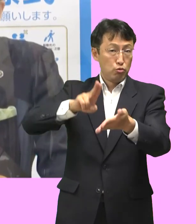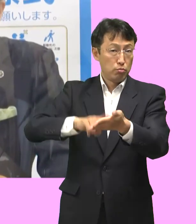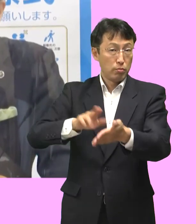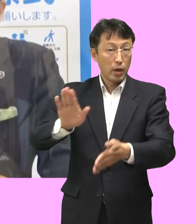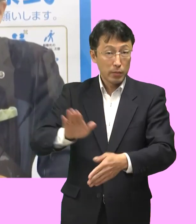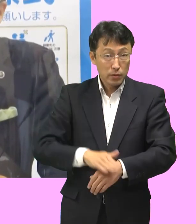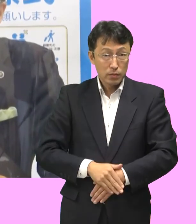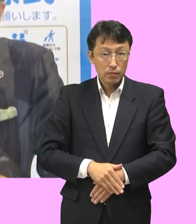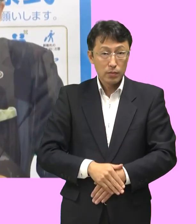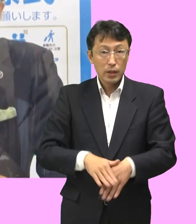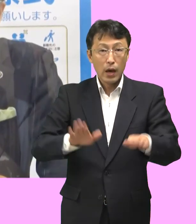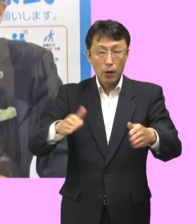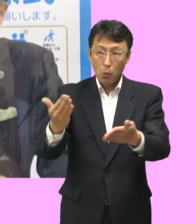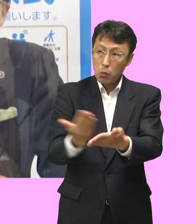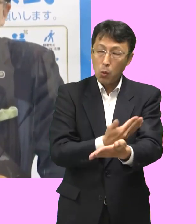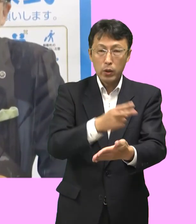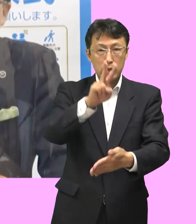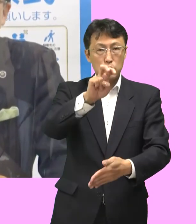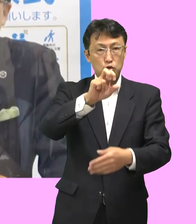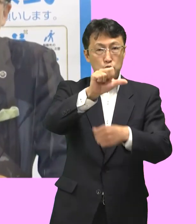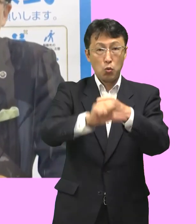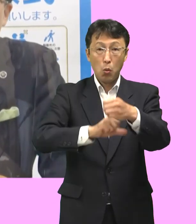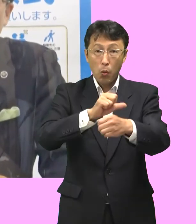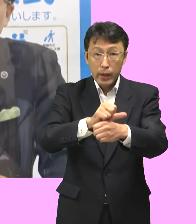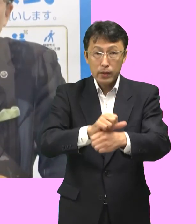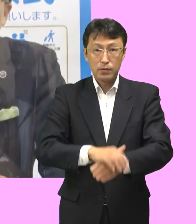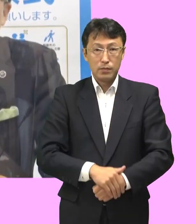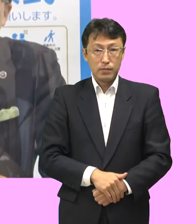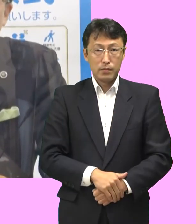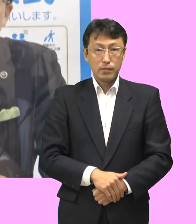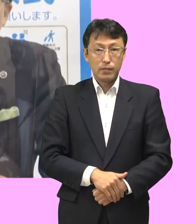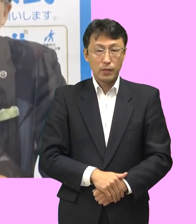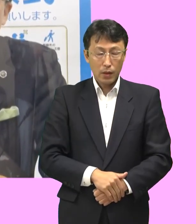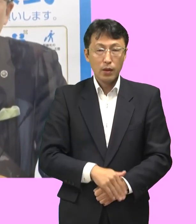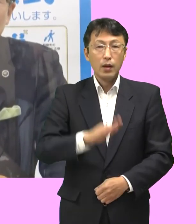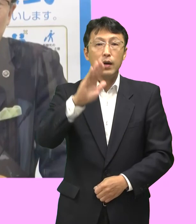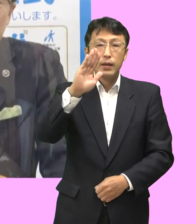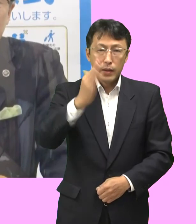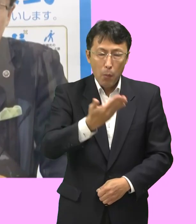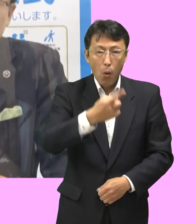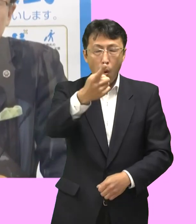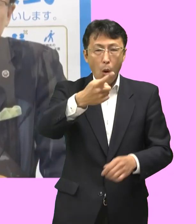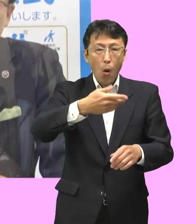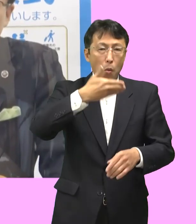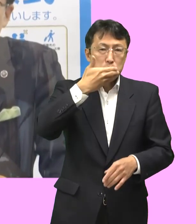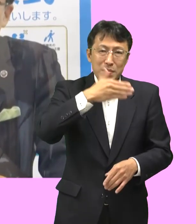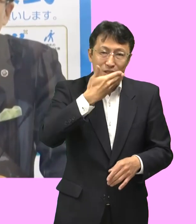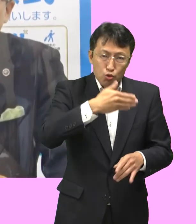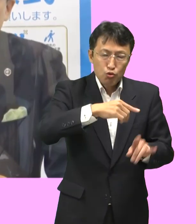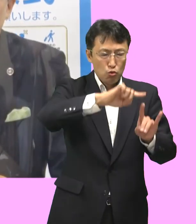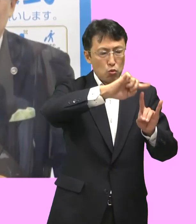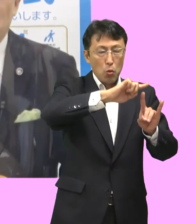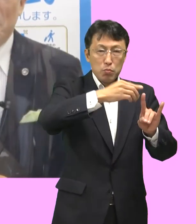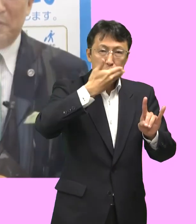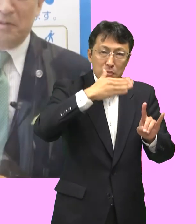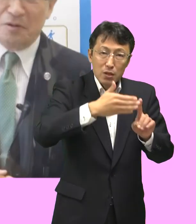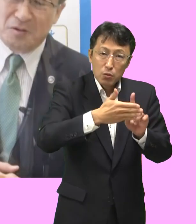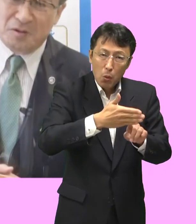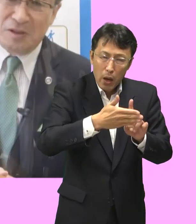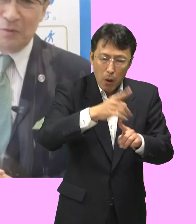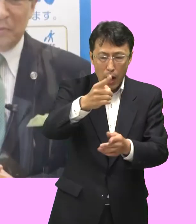私自身はその今回の処理水よりはこちらの方が一方ではるかに難しいんだろうと思ってます。で、